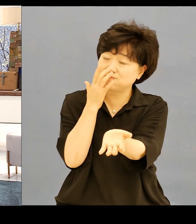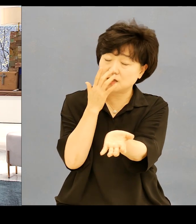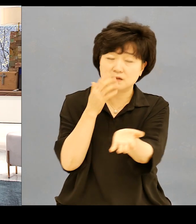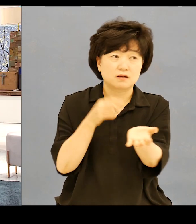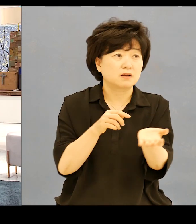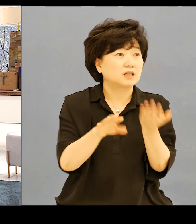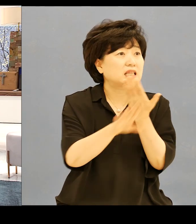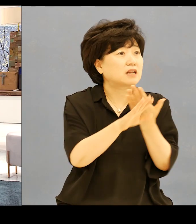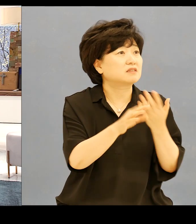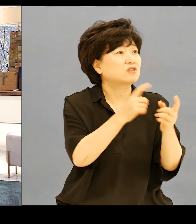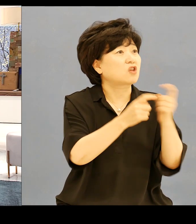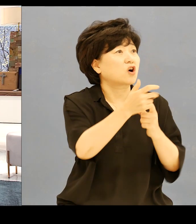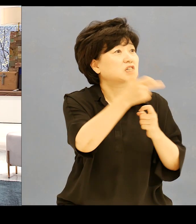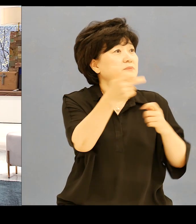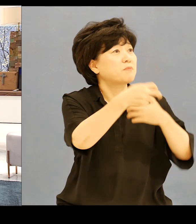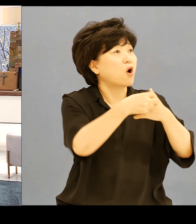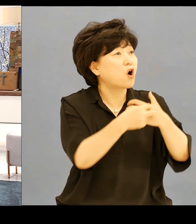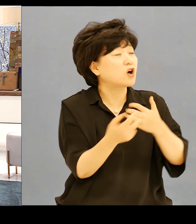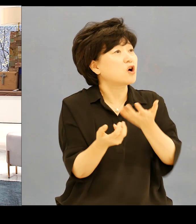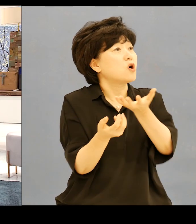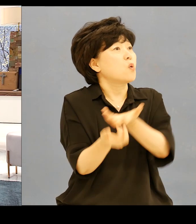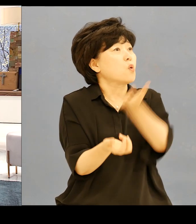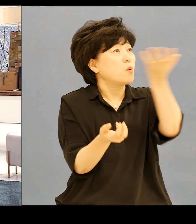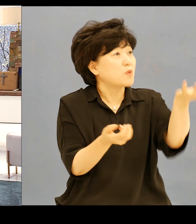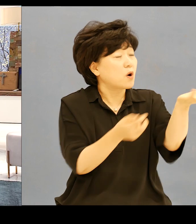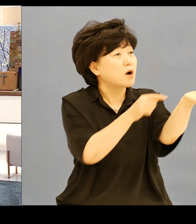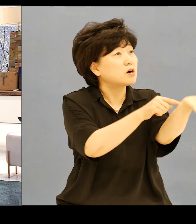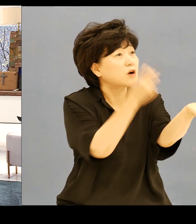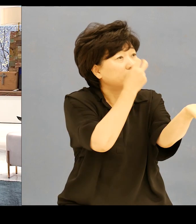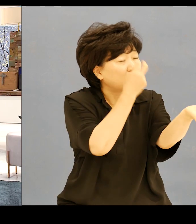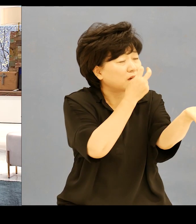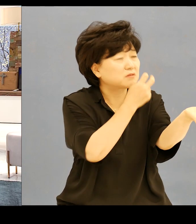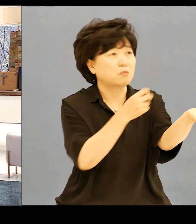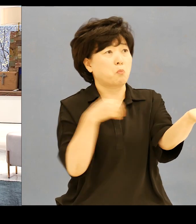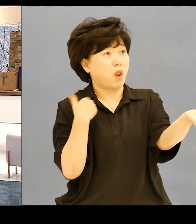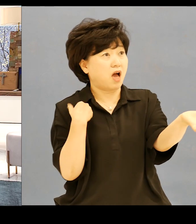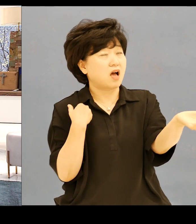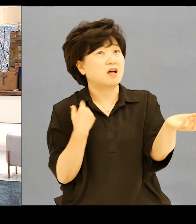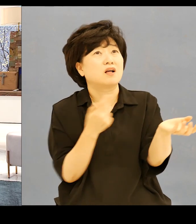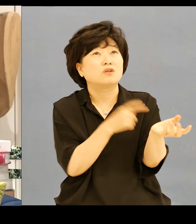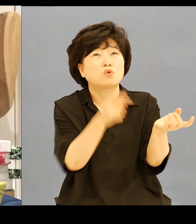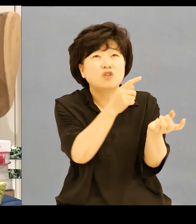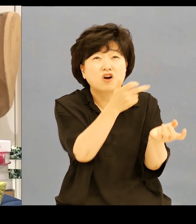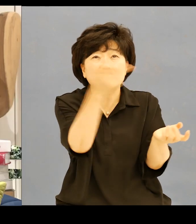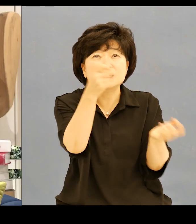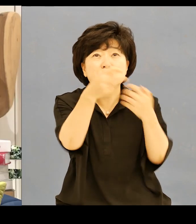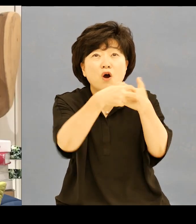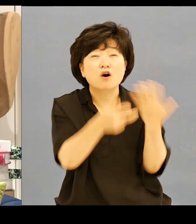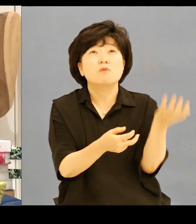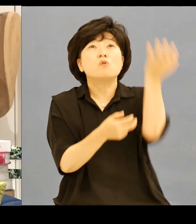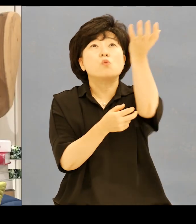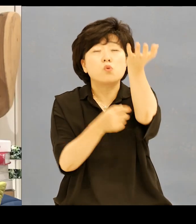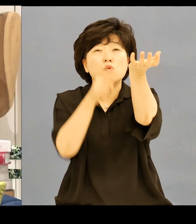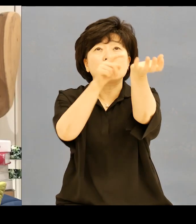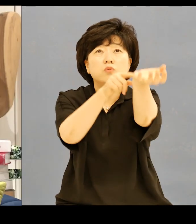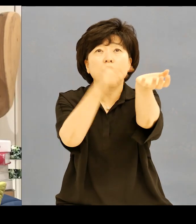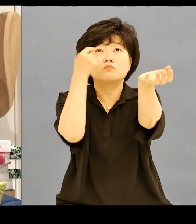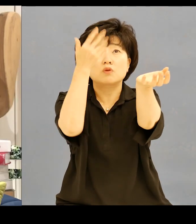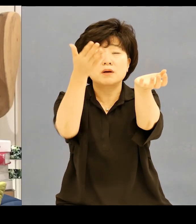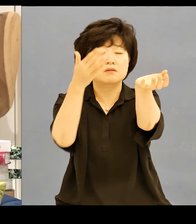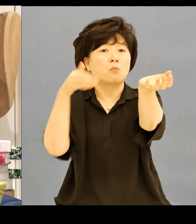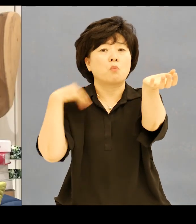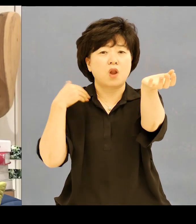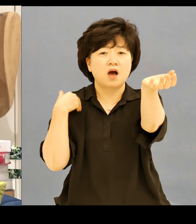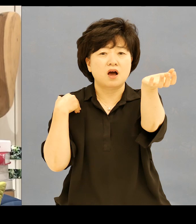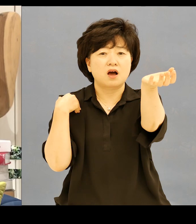더 큰 병원, 또 더 큰 병원으로 점점점 옮기고 다녔었어요. 아. 그러면서 이제 그때